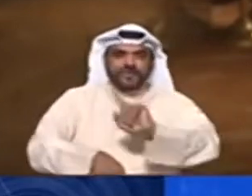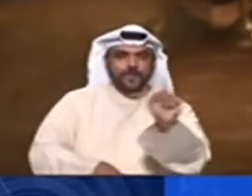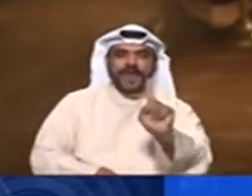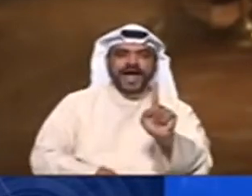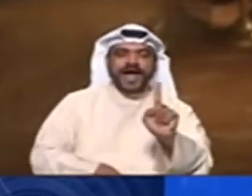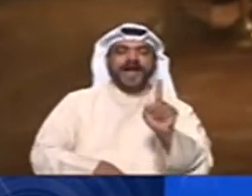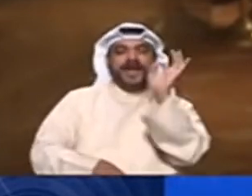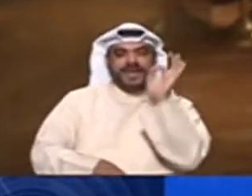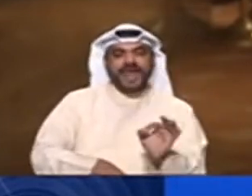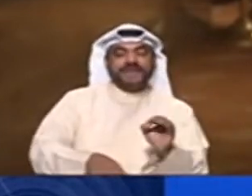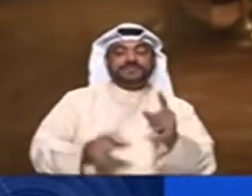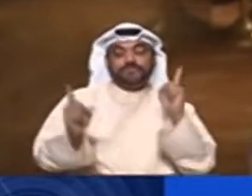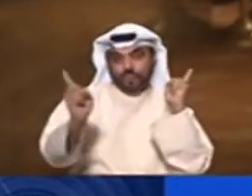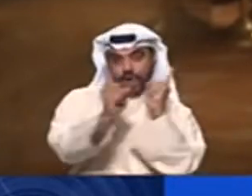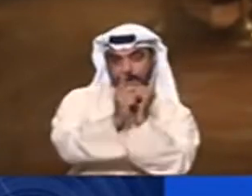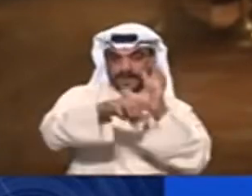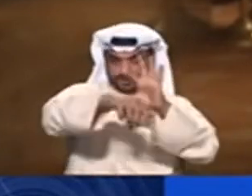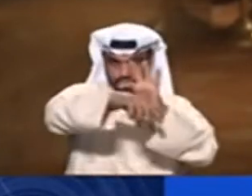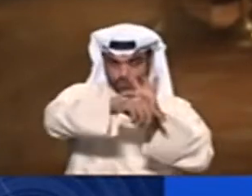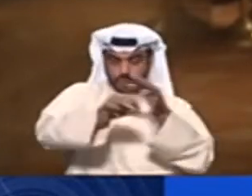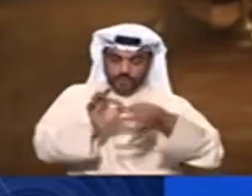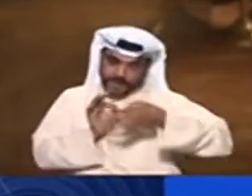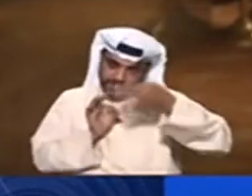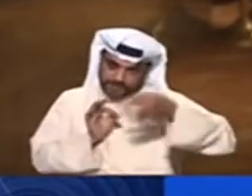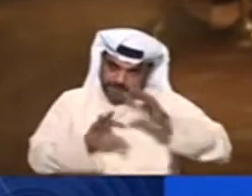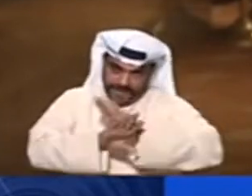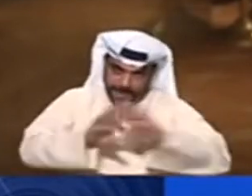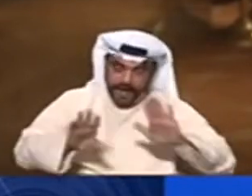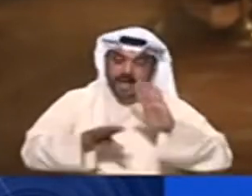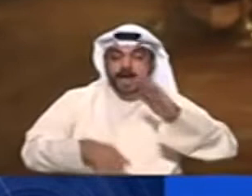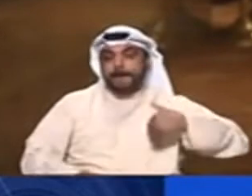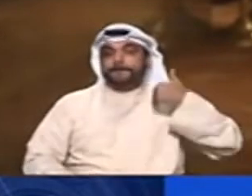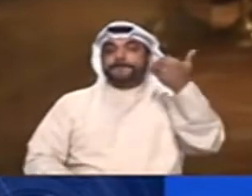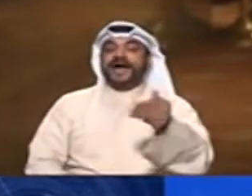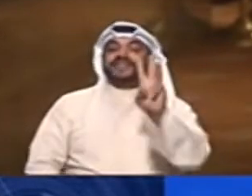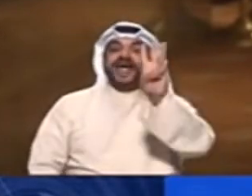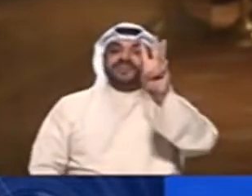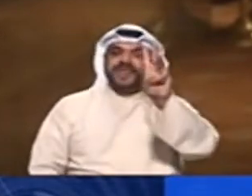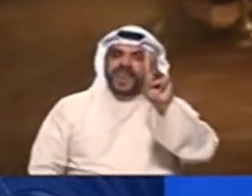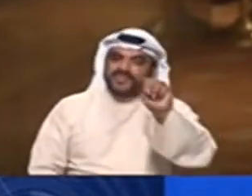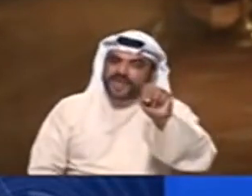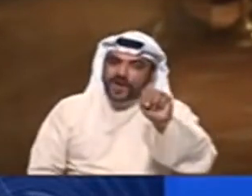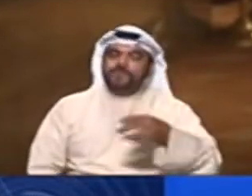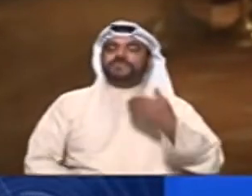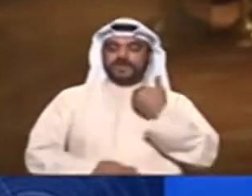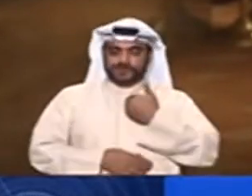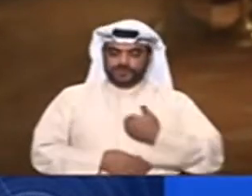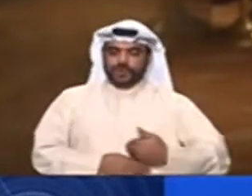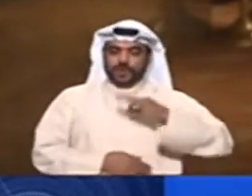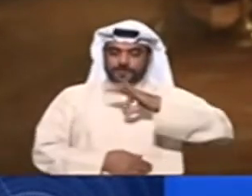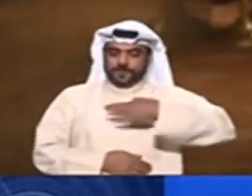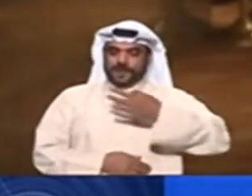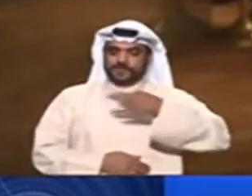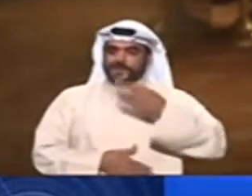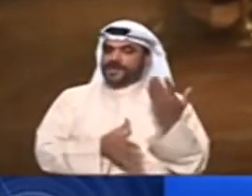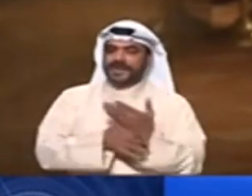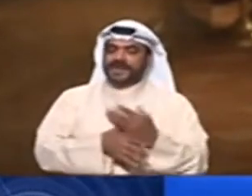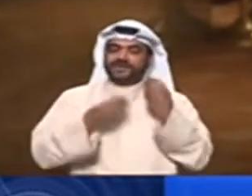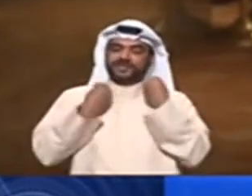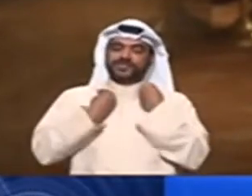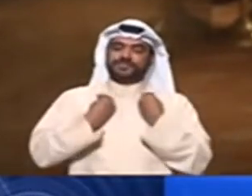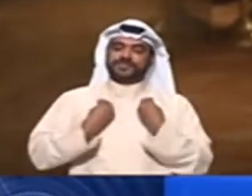لعمل العملية أو الإجراء الصحي أو الإجراء الطبي للتجميل، ذلك يعطي المريض نوع من